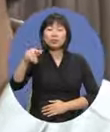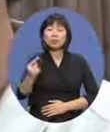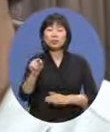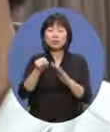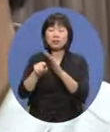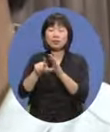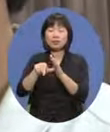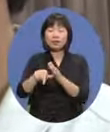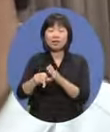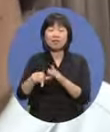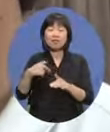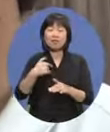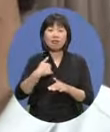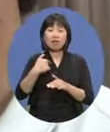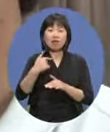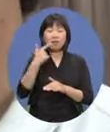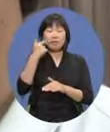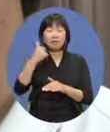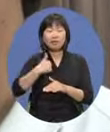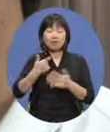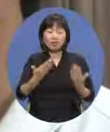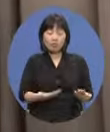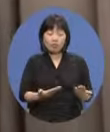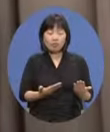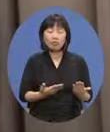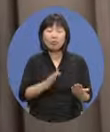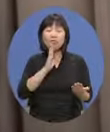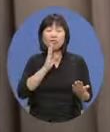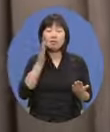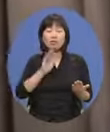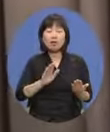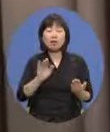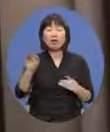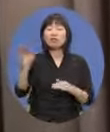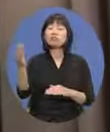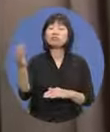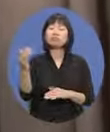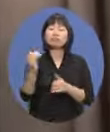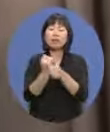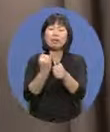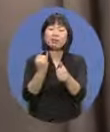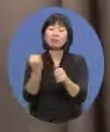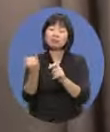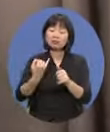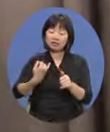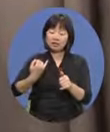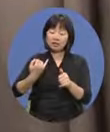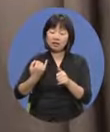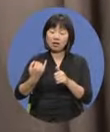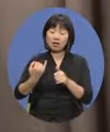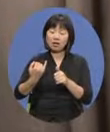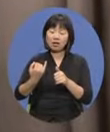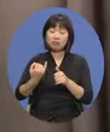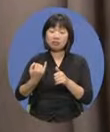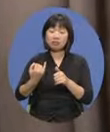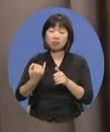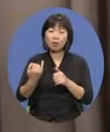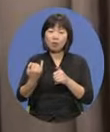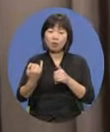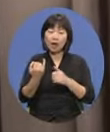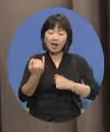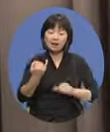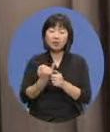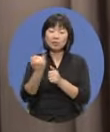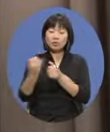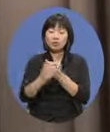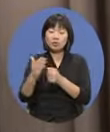형님은 나보고 쉬라고 하는데 자기는 내가 며느리니까 더 일을 해야 된다고